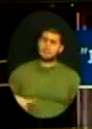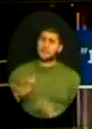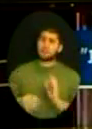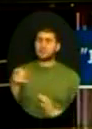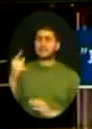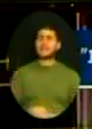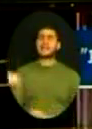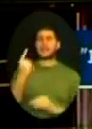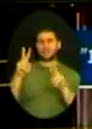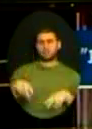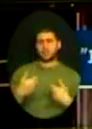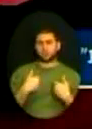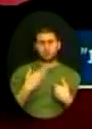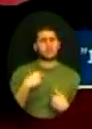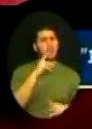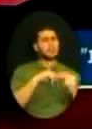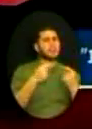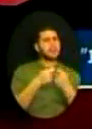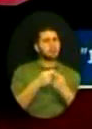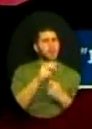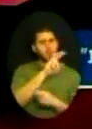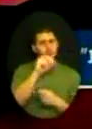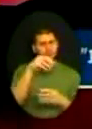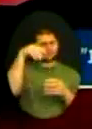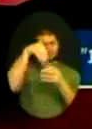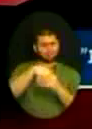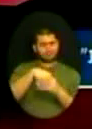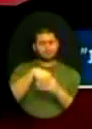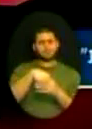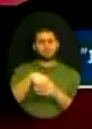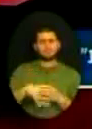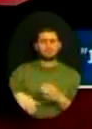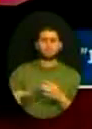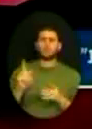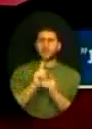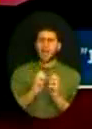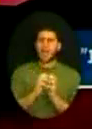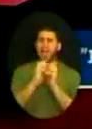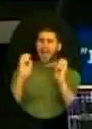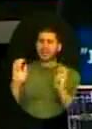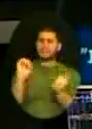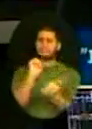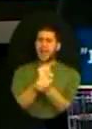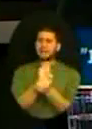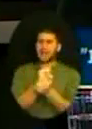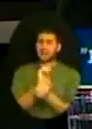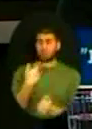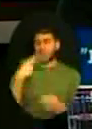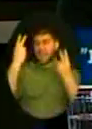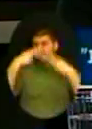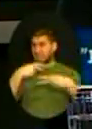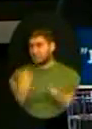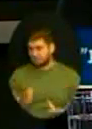המערכת היחידה שיש לנו. צריך לדבר גם על עוד משהו, להכניס את זה לתוך הקונטקסט, מוסד הערכות מעצר, לפחות על פי מיטב